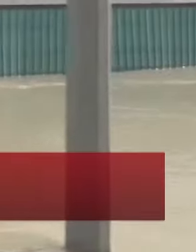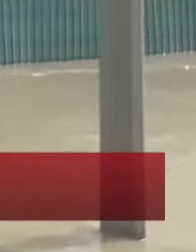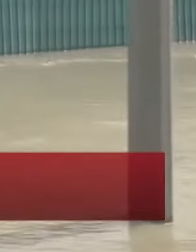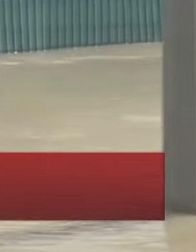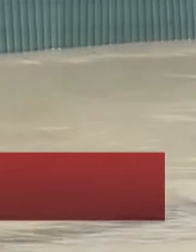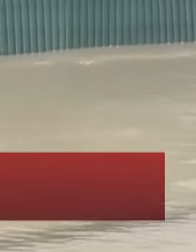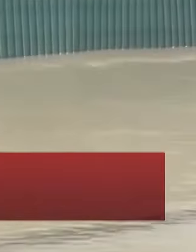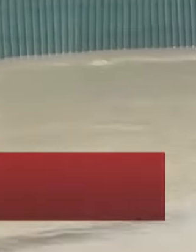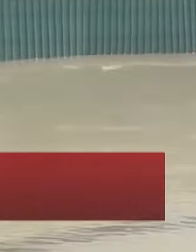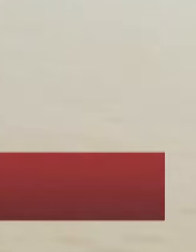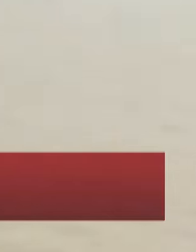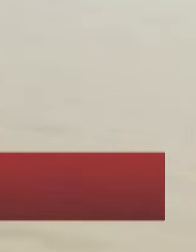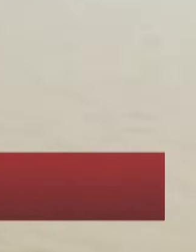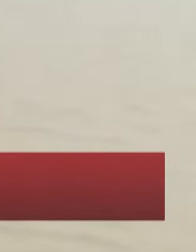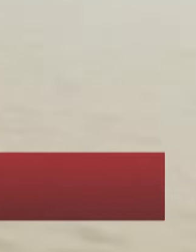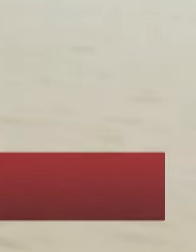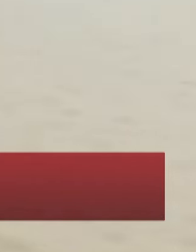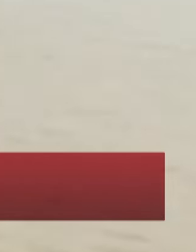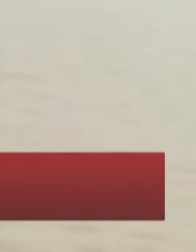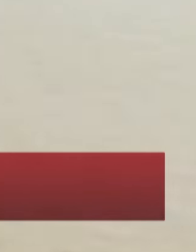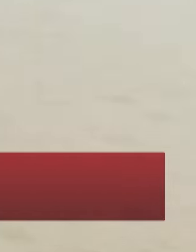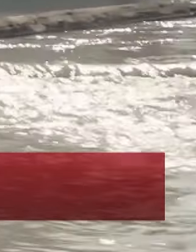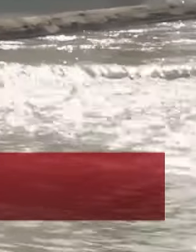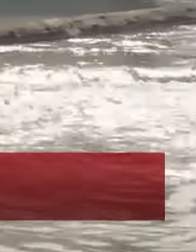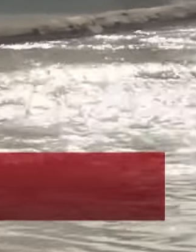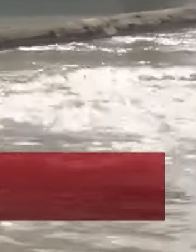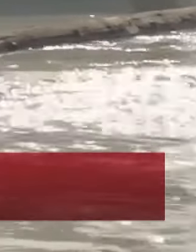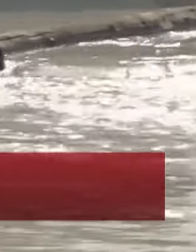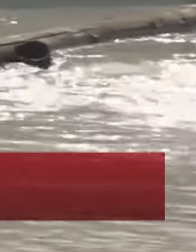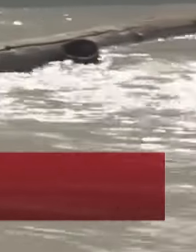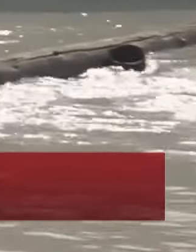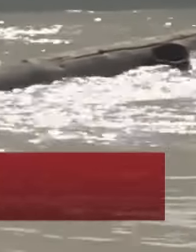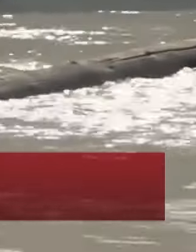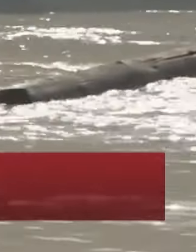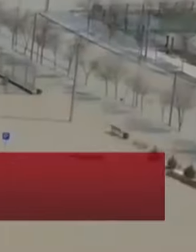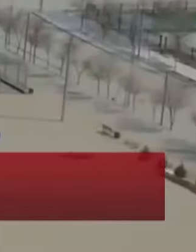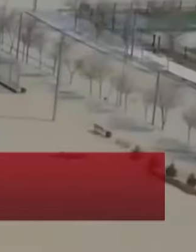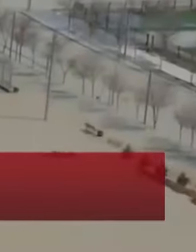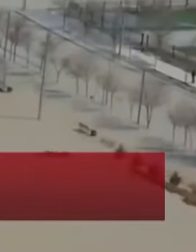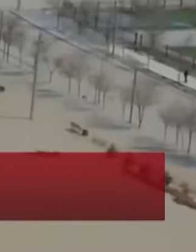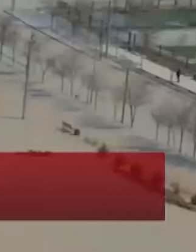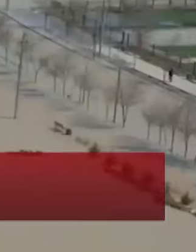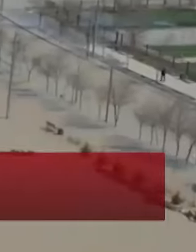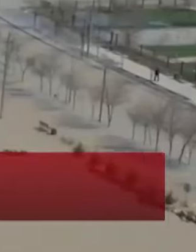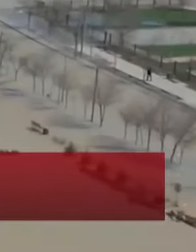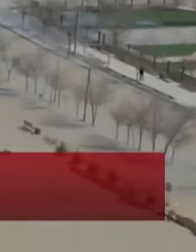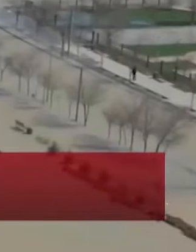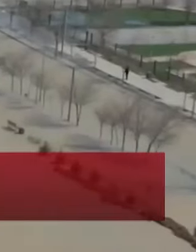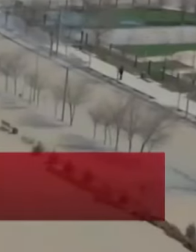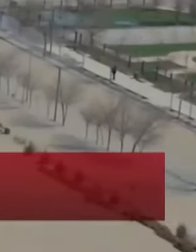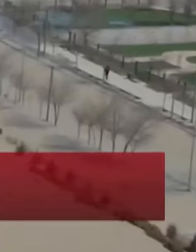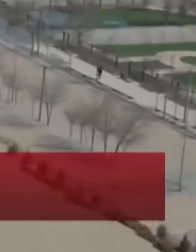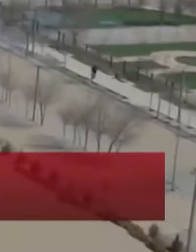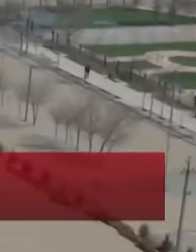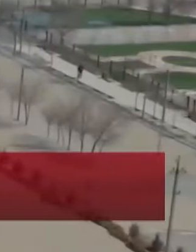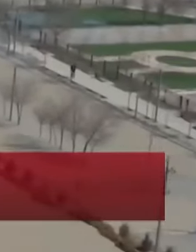Кулубаевтың компаниялар тобы президент бастамаларын қолдауға әрі қайырымдылыққа 85 миллиард теңгеден астам қаржы бағыттады. Оның ішінде